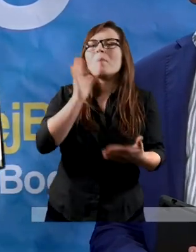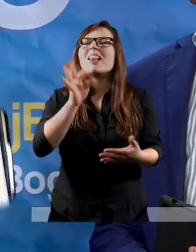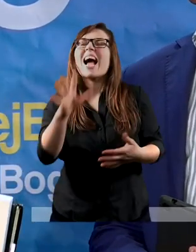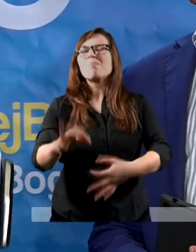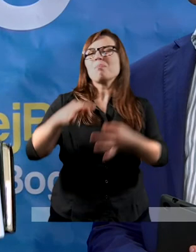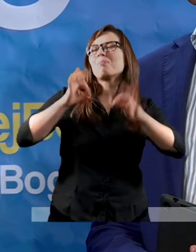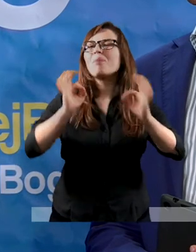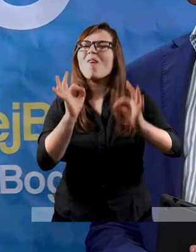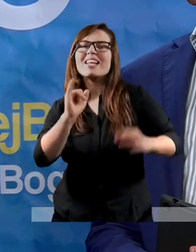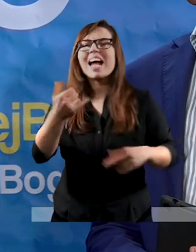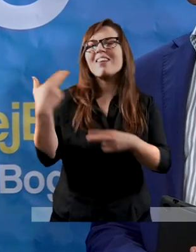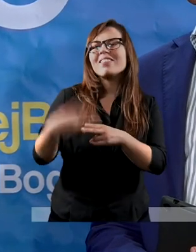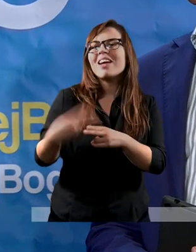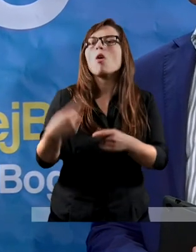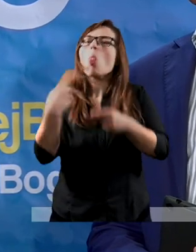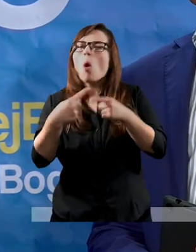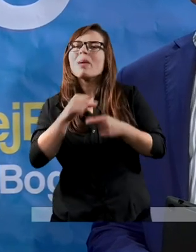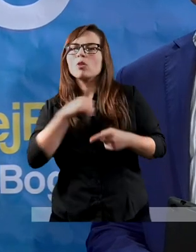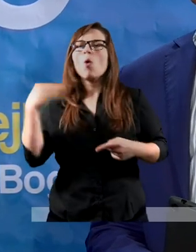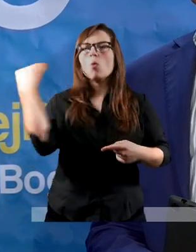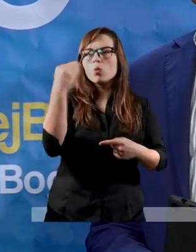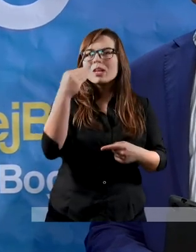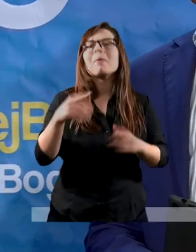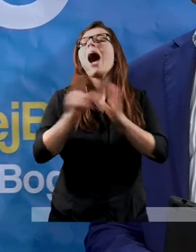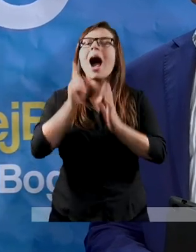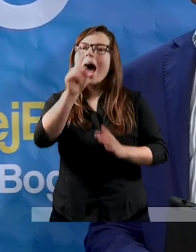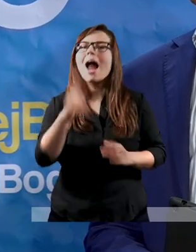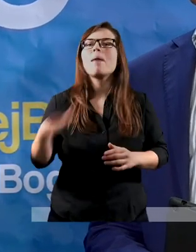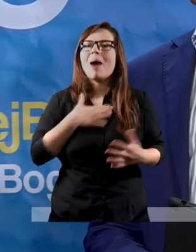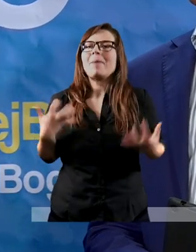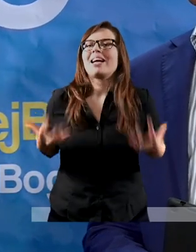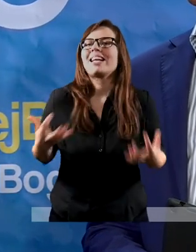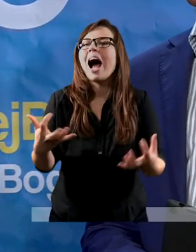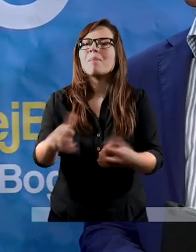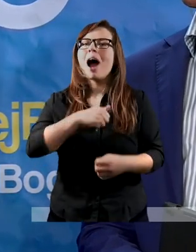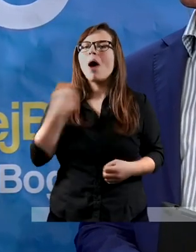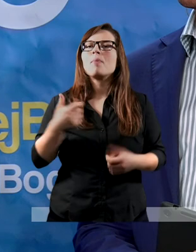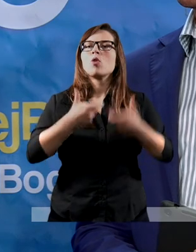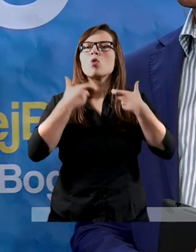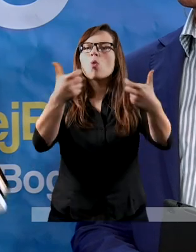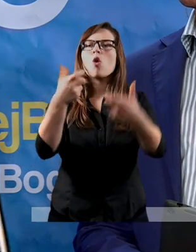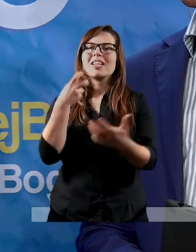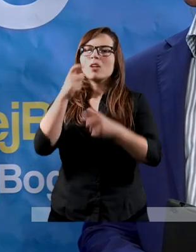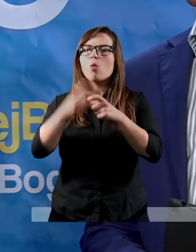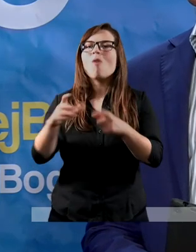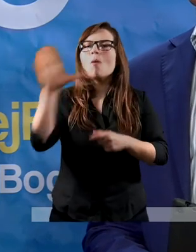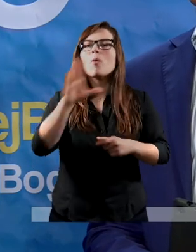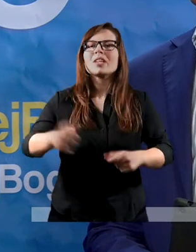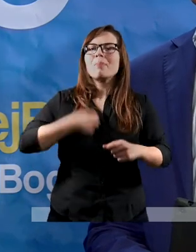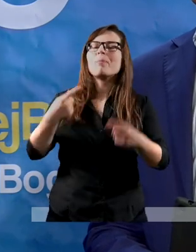tak profesjonalne jak w telewizji, bo dopiero się uczymy, ale mamy chęci, mamy zapał, aby głosić Słowo Boże, aby ewangelizować,